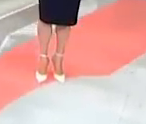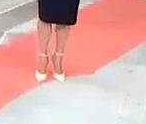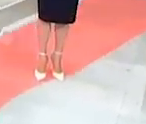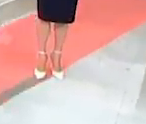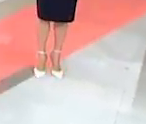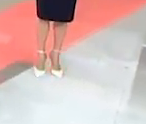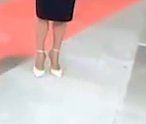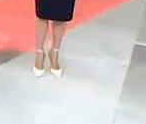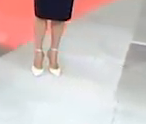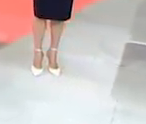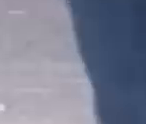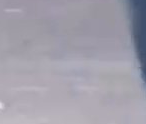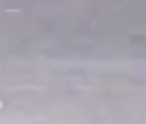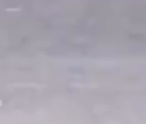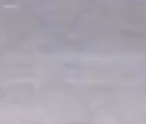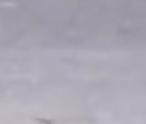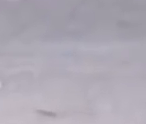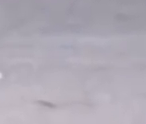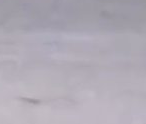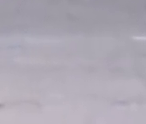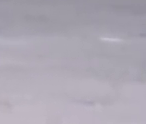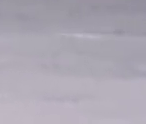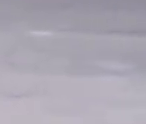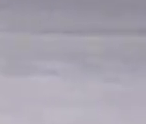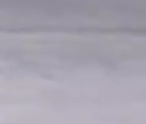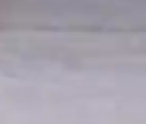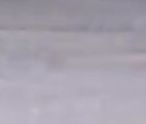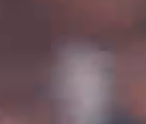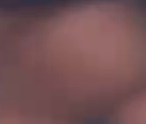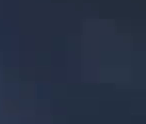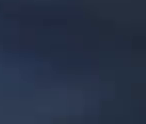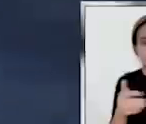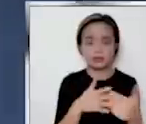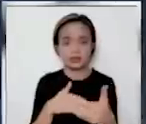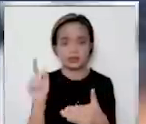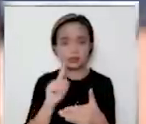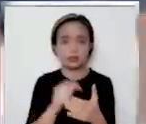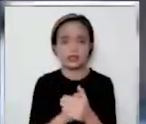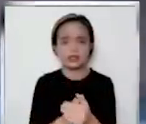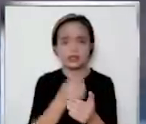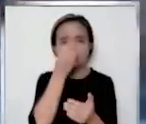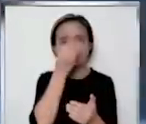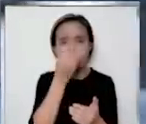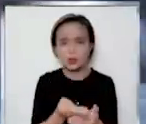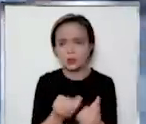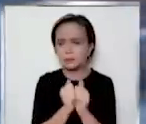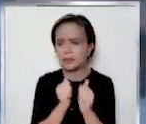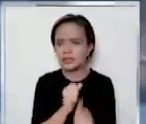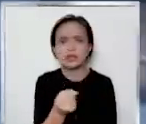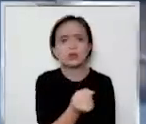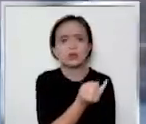taong 2050. Yan ay kahit pababa na ang fertility rate ng Pilipinas o yung bilang